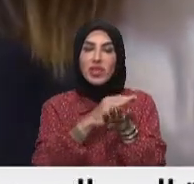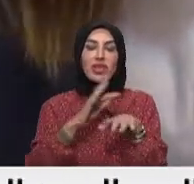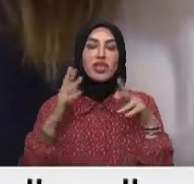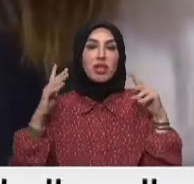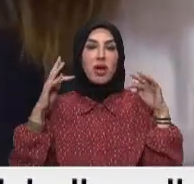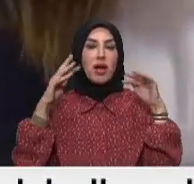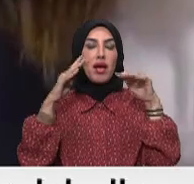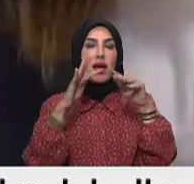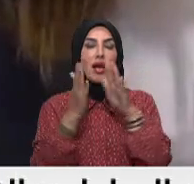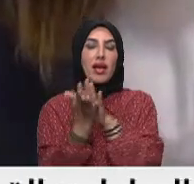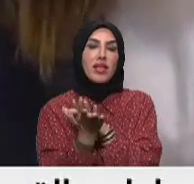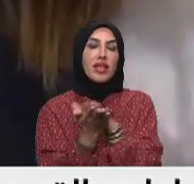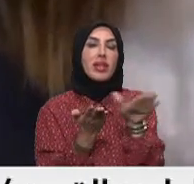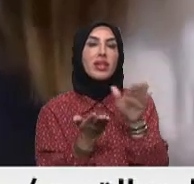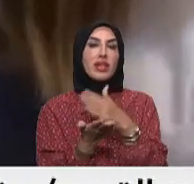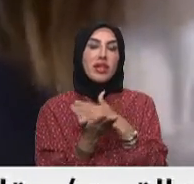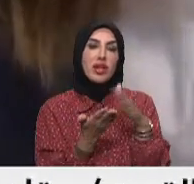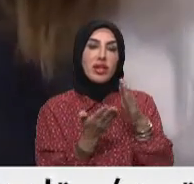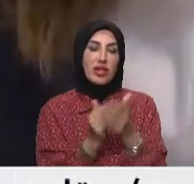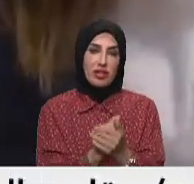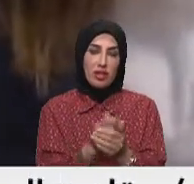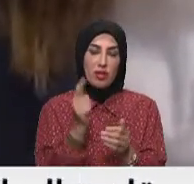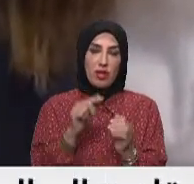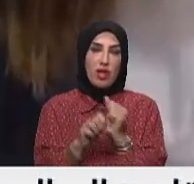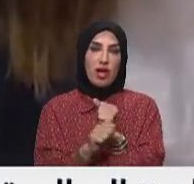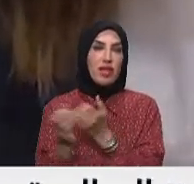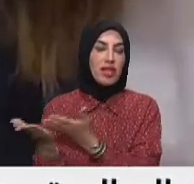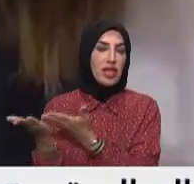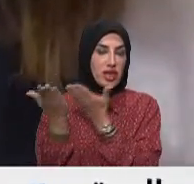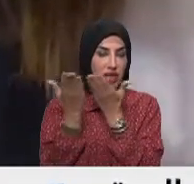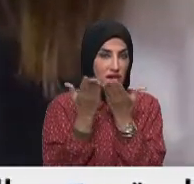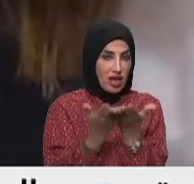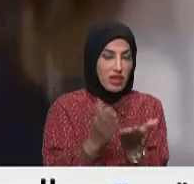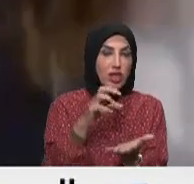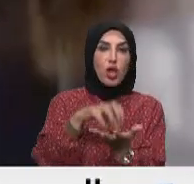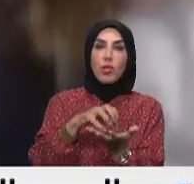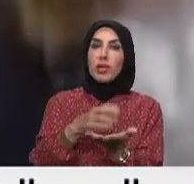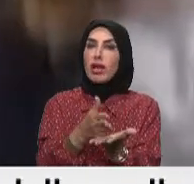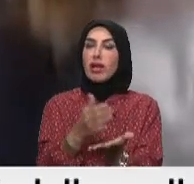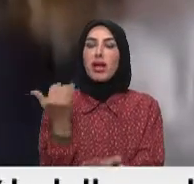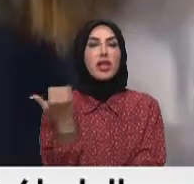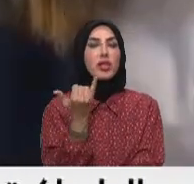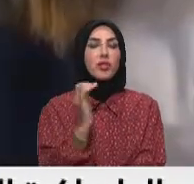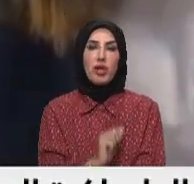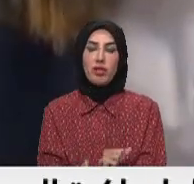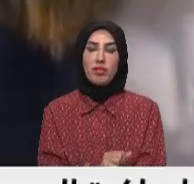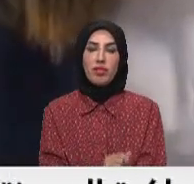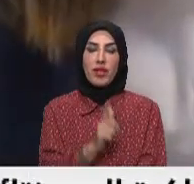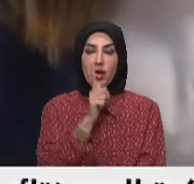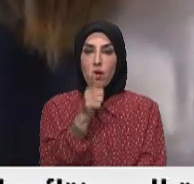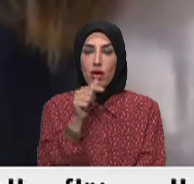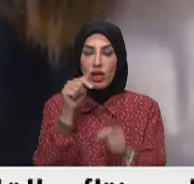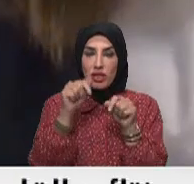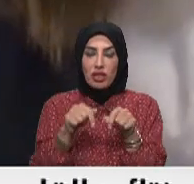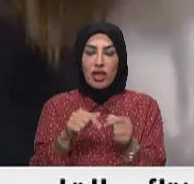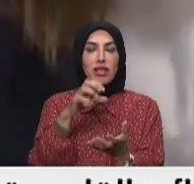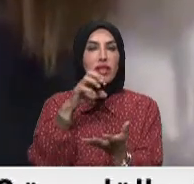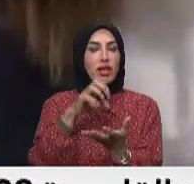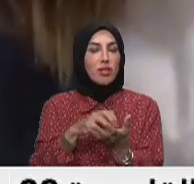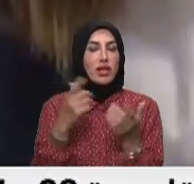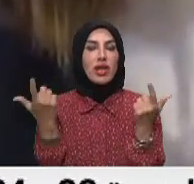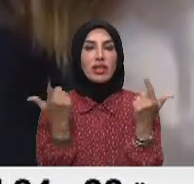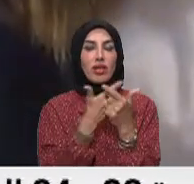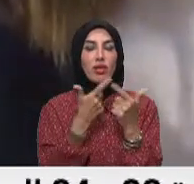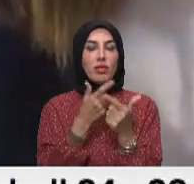آلاف النازحين الذين كانوا أصلاً قد نزحوا من مناطق الجنوب. ولا شك بأن هذه المعارك التي